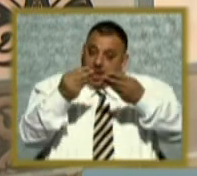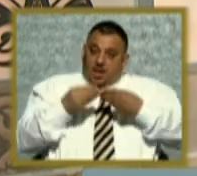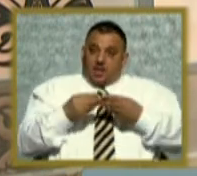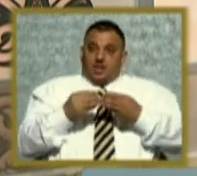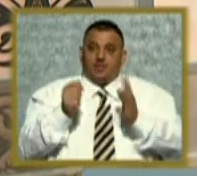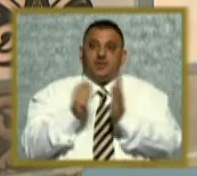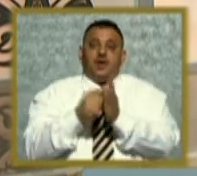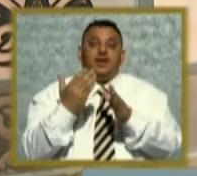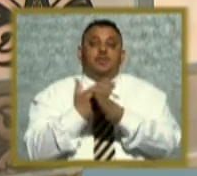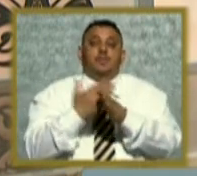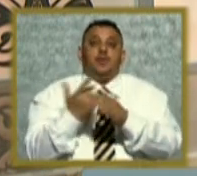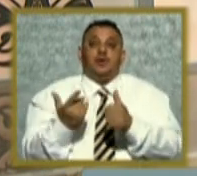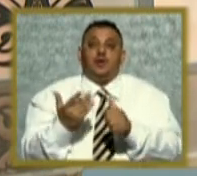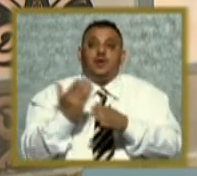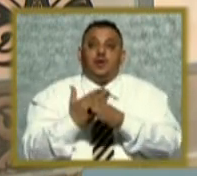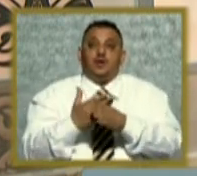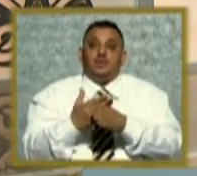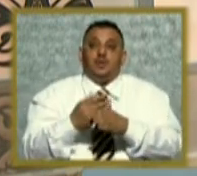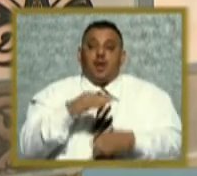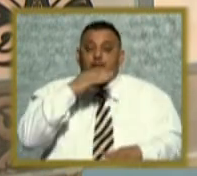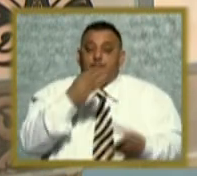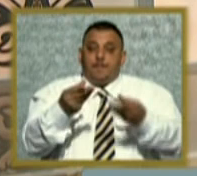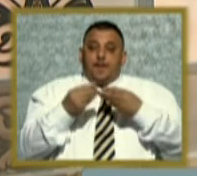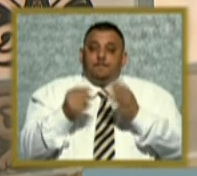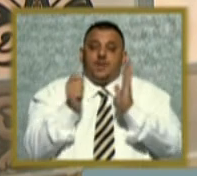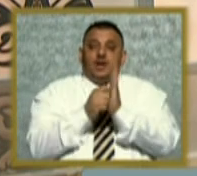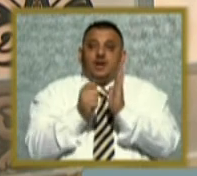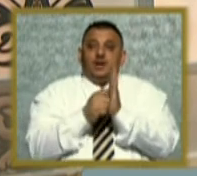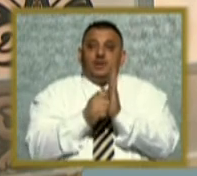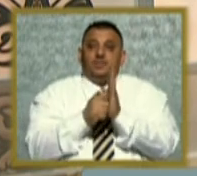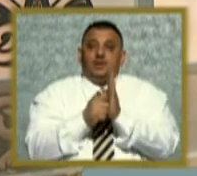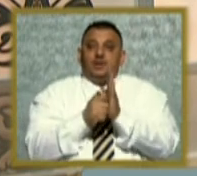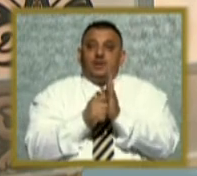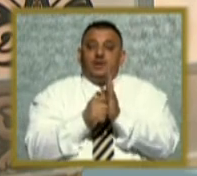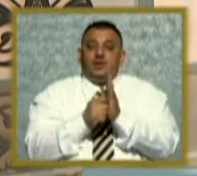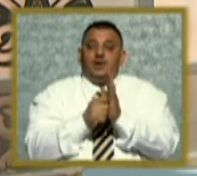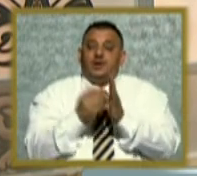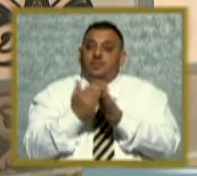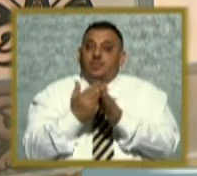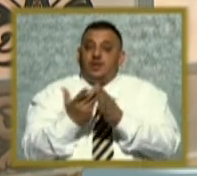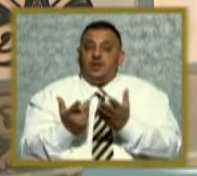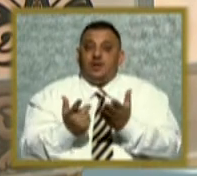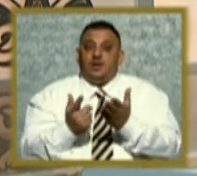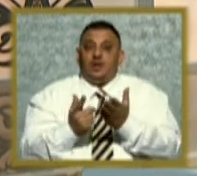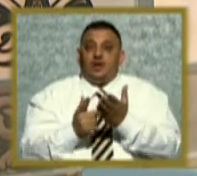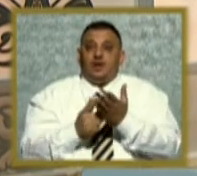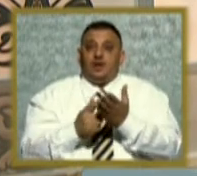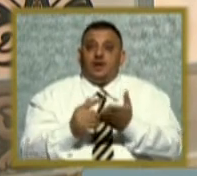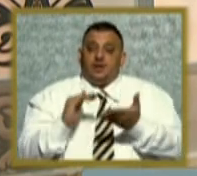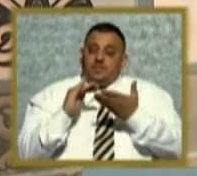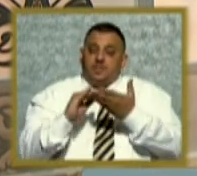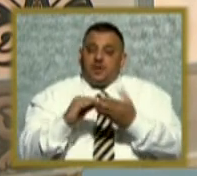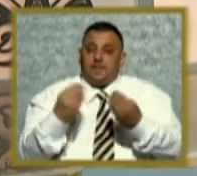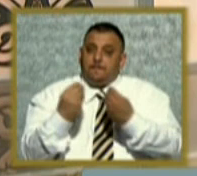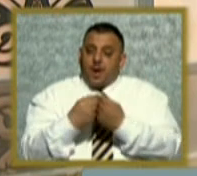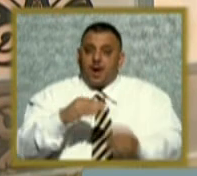طيب إيش السبب اللي أعطى إيش السبب اللي ميزك دونهم؟ اشتغلت مع الوالد أنت شيء؟ لا أنا على طول مع